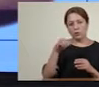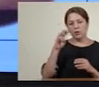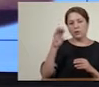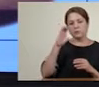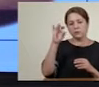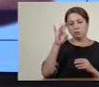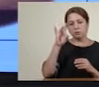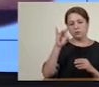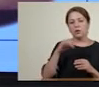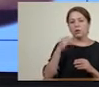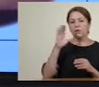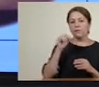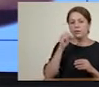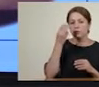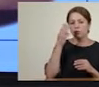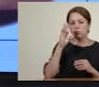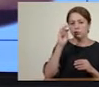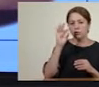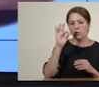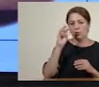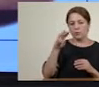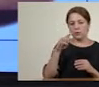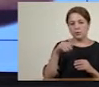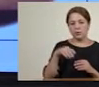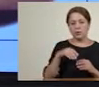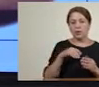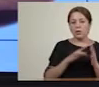Shomgacha kezib ilm izlaydi.